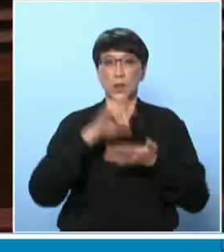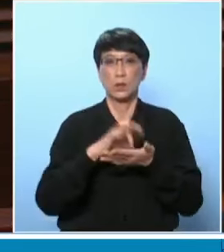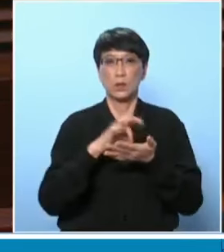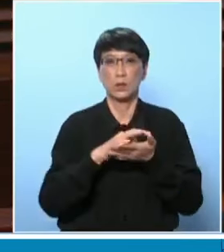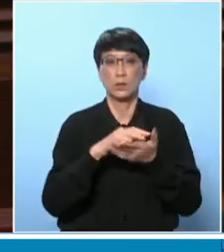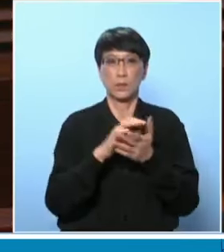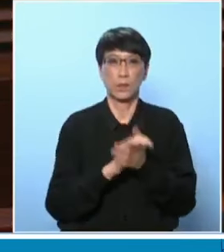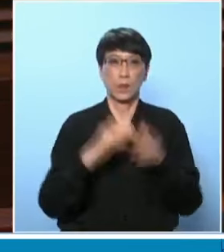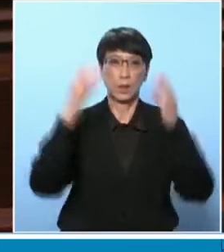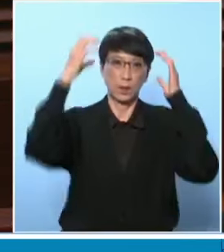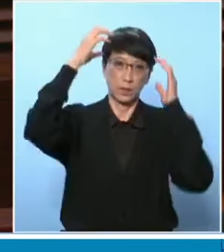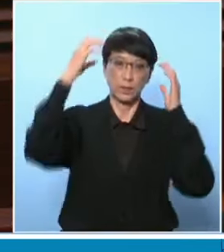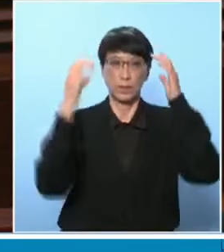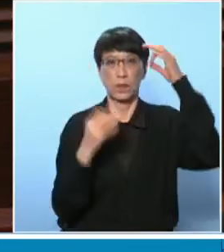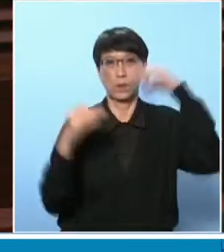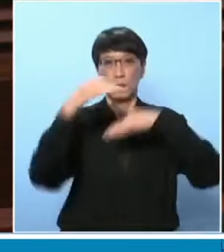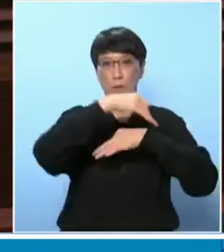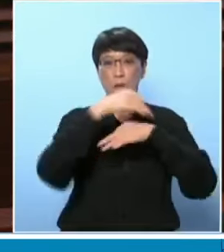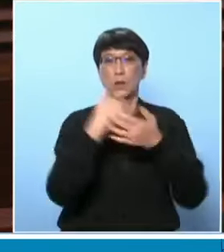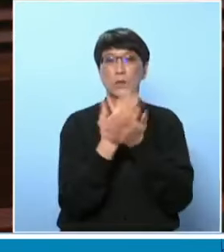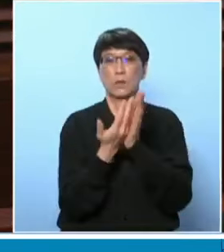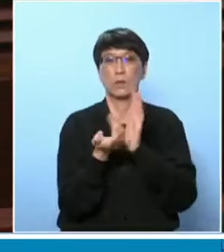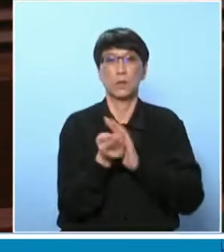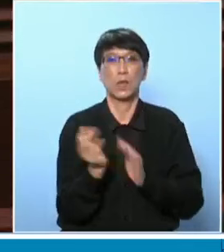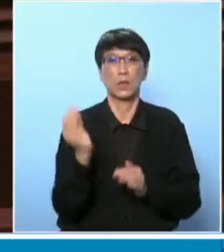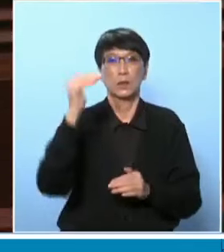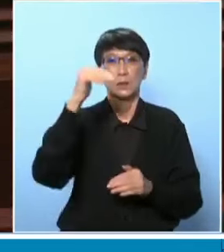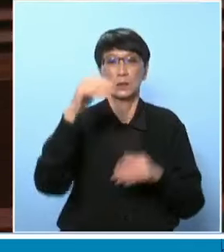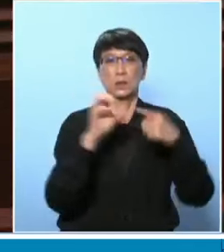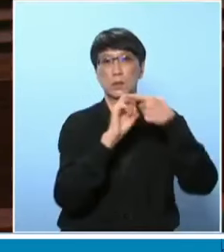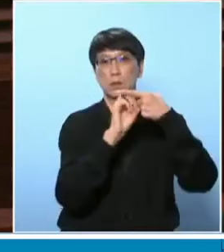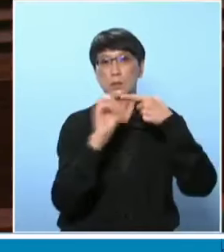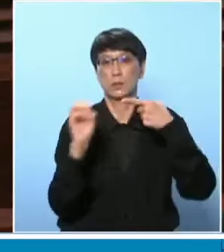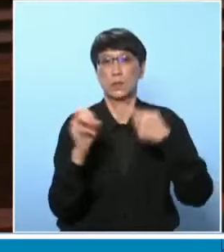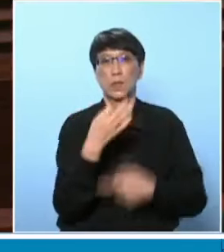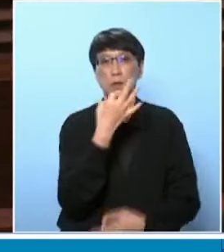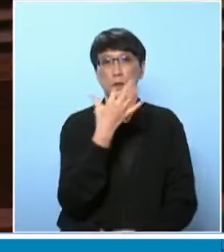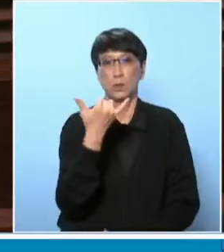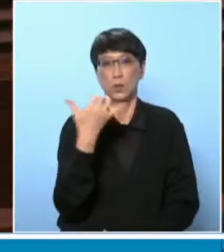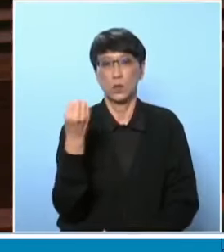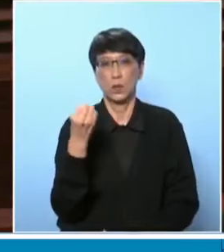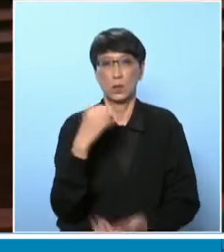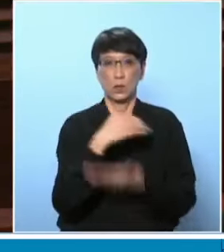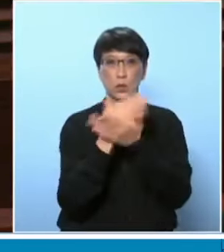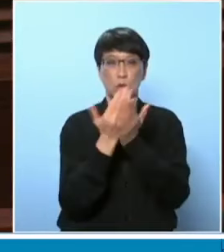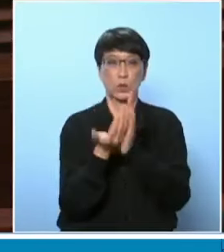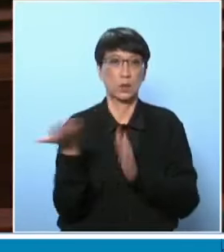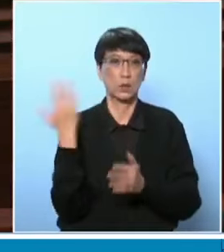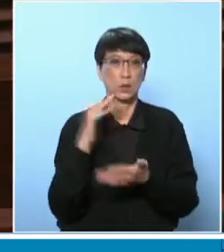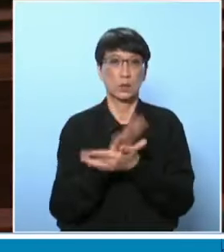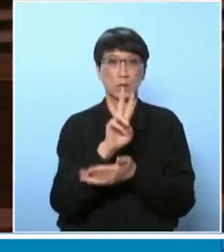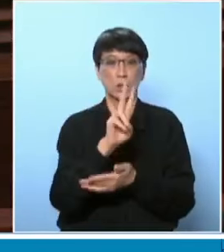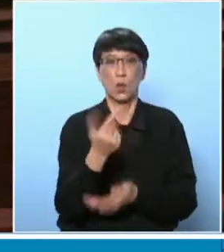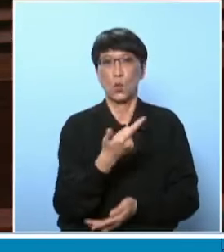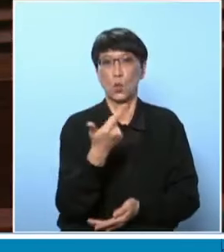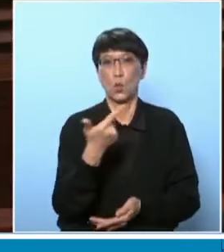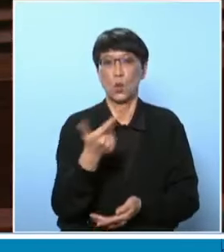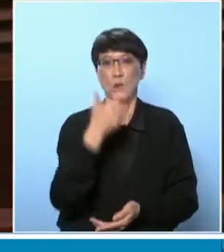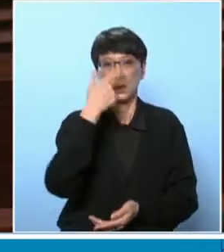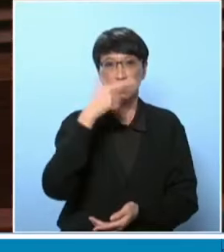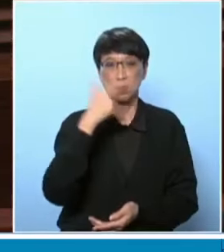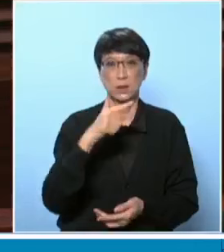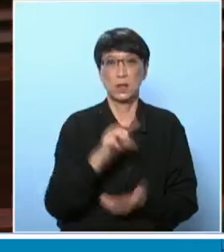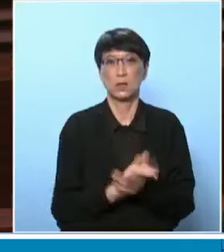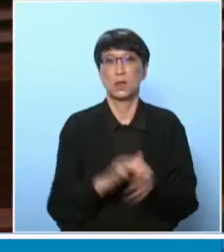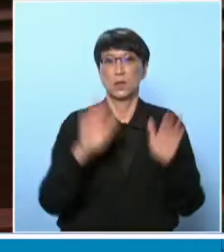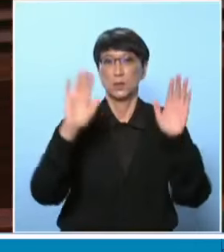樂園度假村、海洋公園、山頂纜車和岸平360等均在過去兩年推出很多新的設